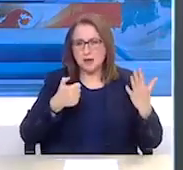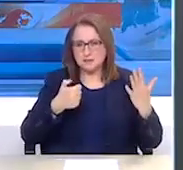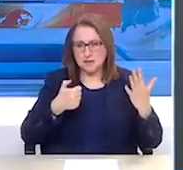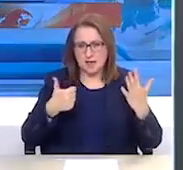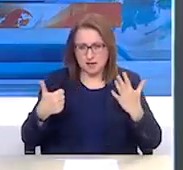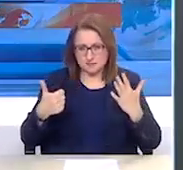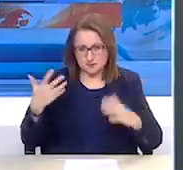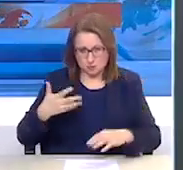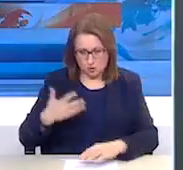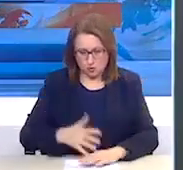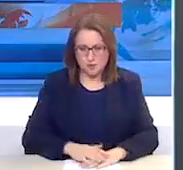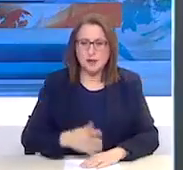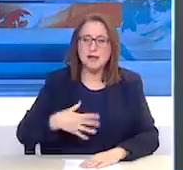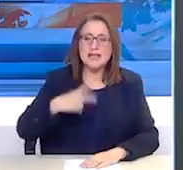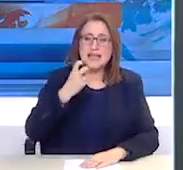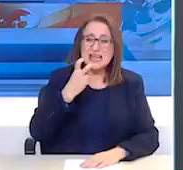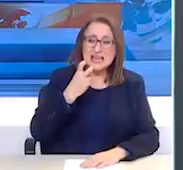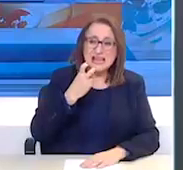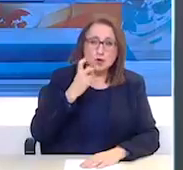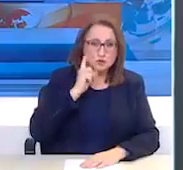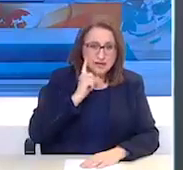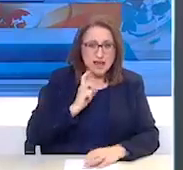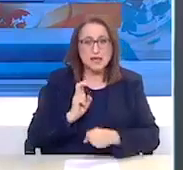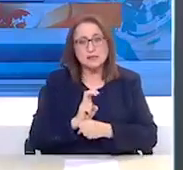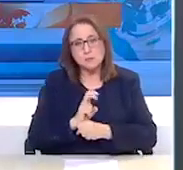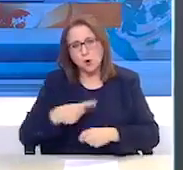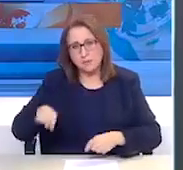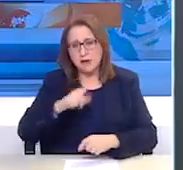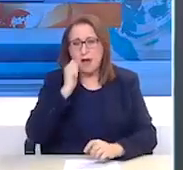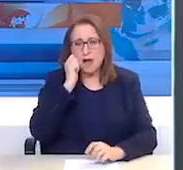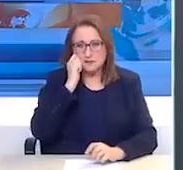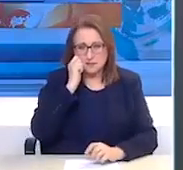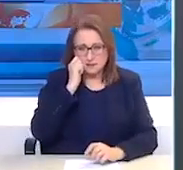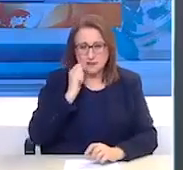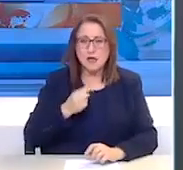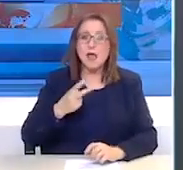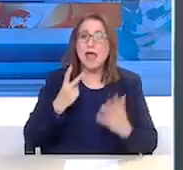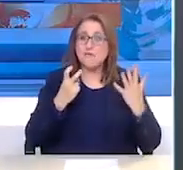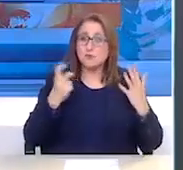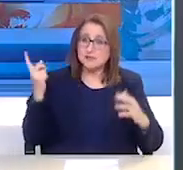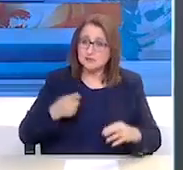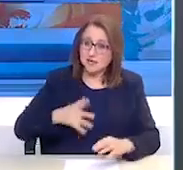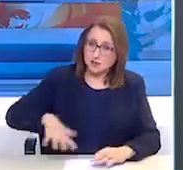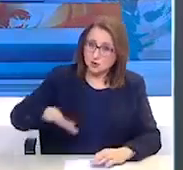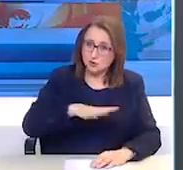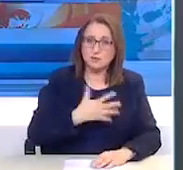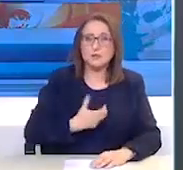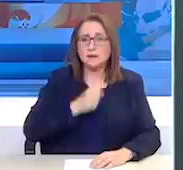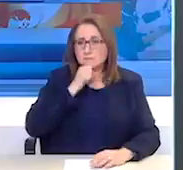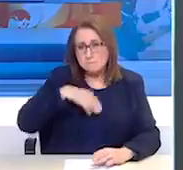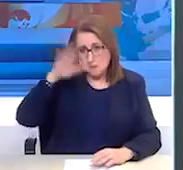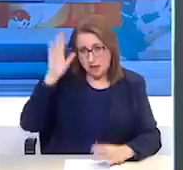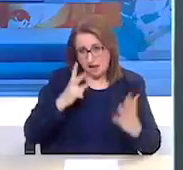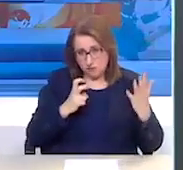20 είναι γυναίκες και οι υπόλοιποι άνδρες. Περισσότερο από το 70% έχει υποκείμενο νόσημα ή είναι ηλικιωμένοι 70 ετών και